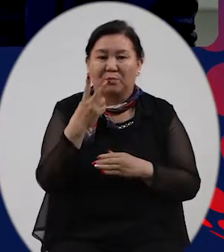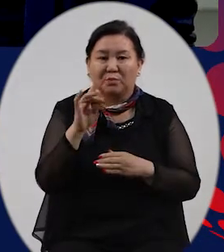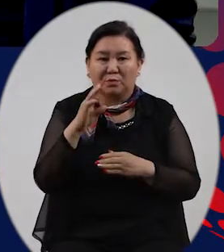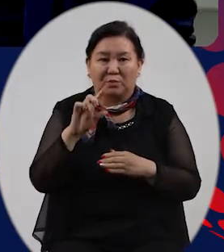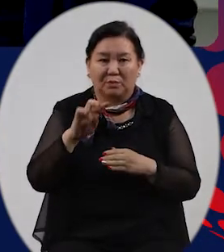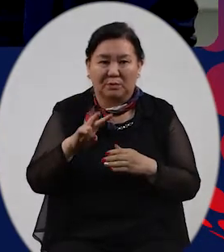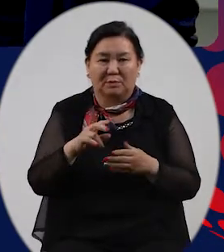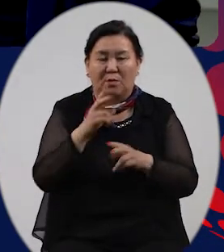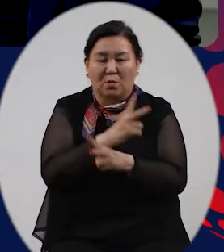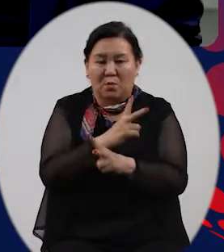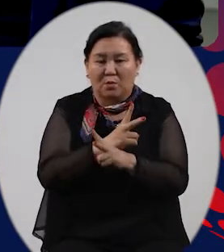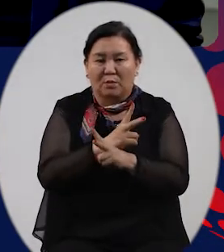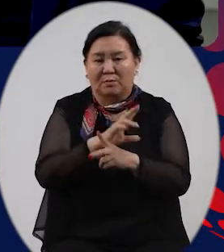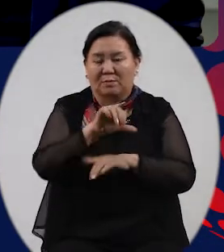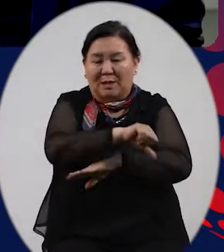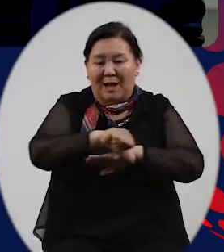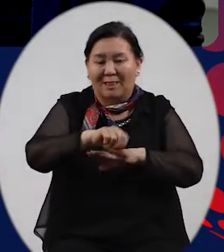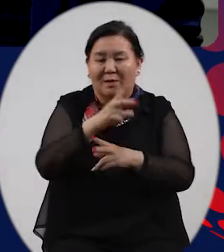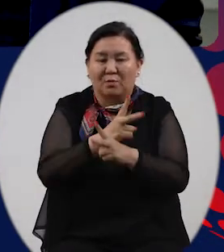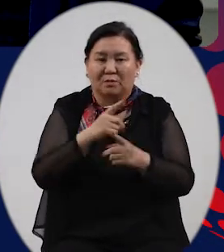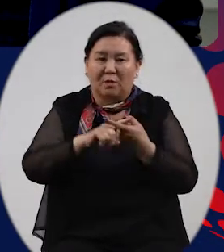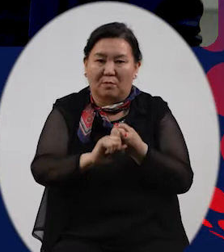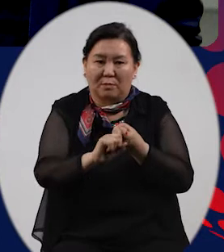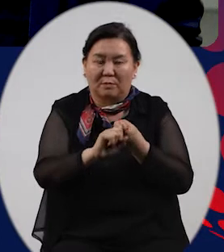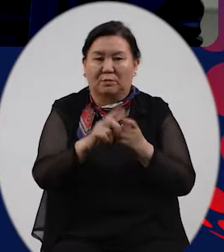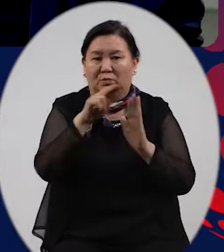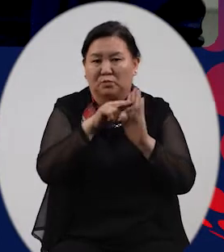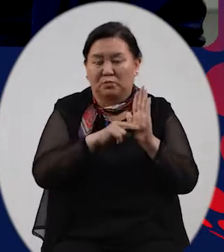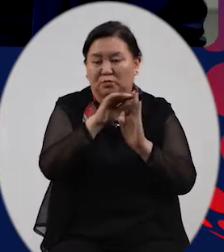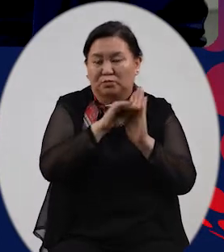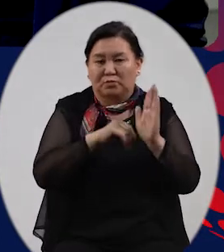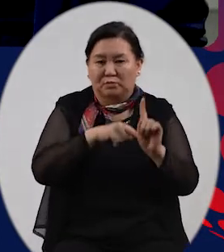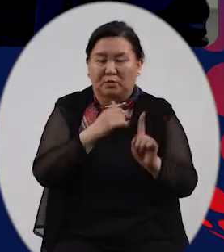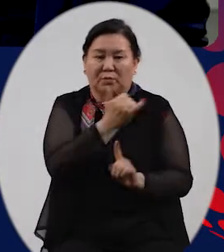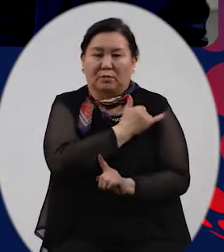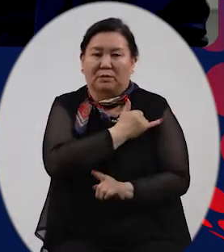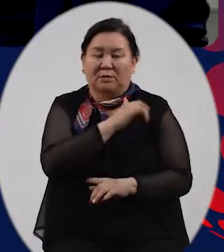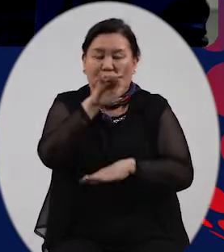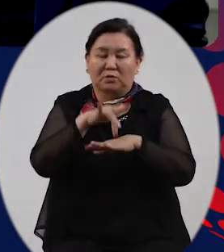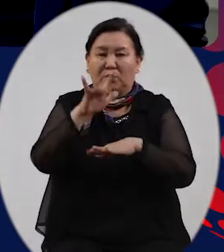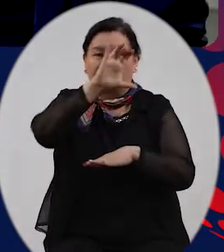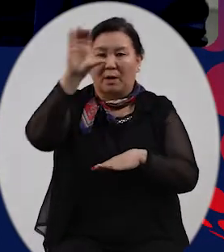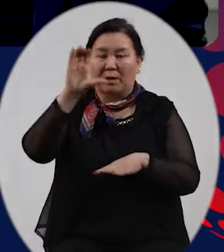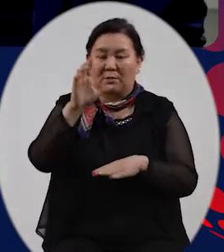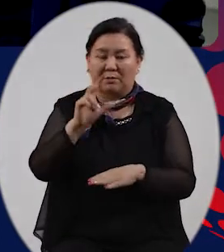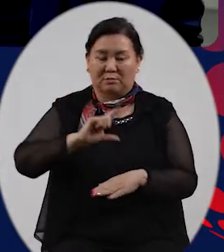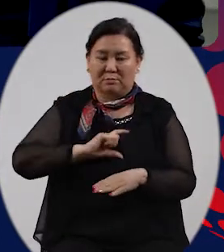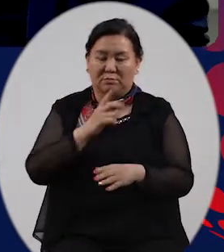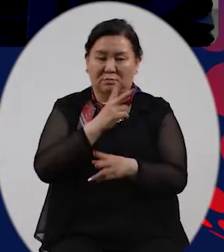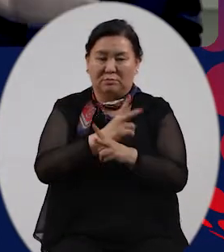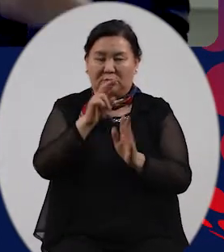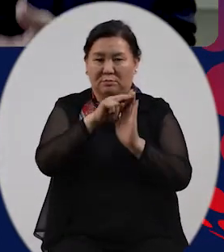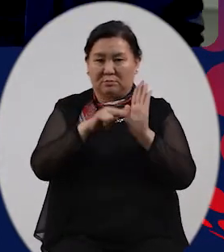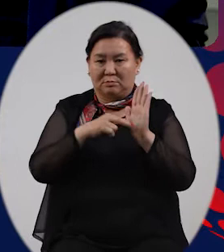за гайлын тухай хууль болон бусад хууль зүйн актууд за гайлын удирдах төв байгууллагын эрхийн одоо актаар тогтоосон